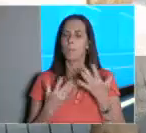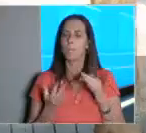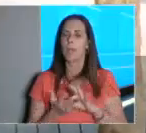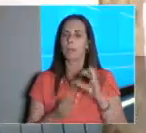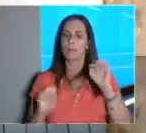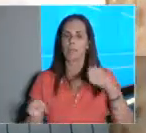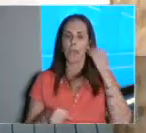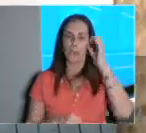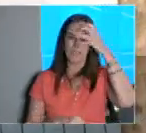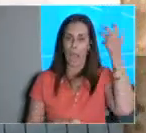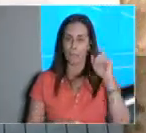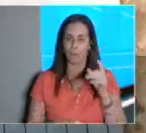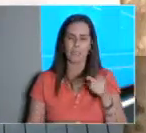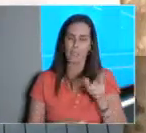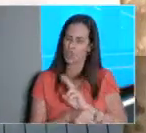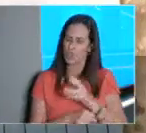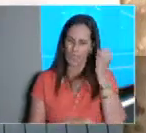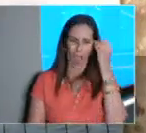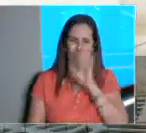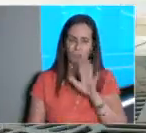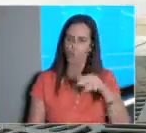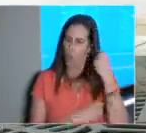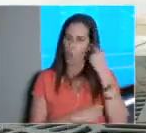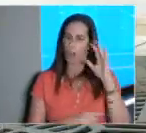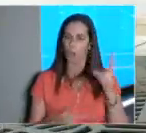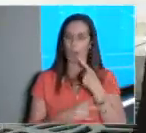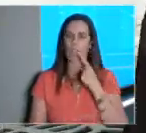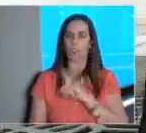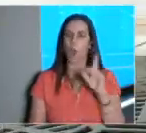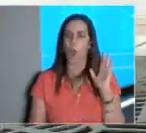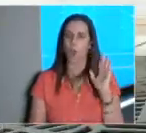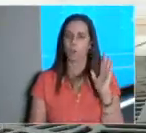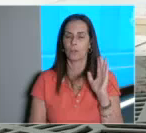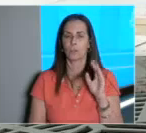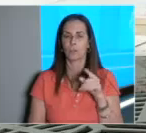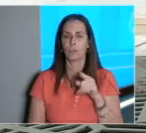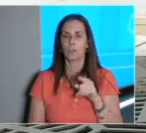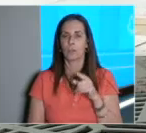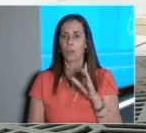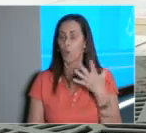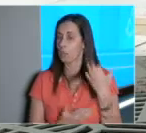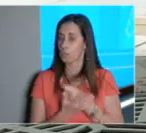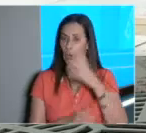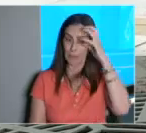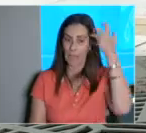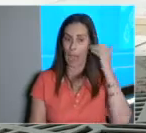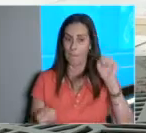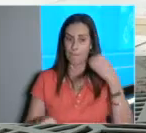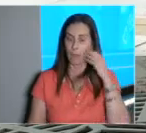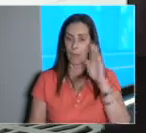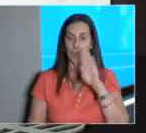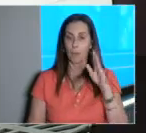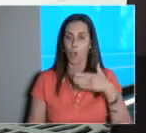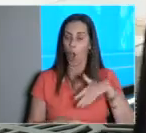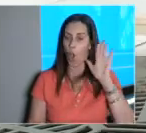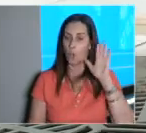מאז טראמפ. אתה שואל אותי, זה אחיזת עיניים, אגב, זה חרטה. לא, בוא, יש לו כוח מסוים, אתה לא יכול להגיד שלא. לא, אני אגיד לך. למה, אתה אומר, שיחק לו קלף עם טראמפ. כל ראשי ממשלות. לא, אבל נתניהו